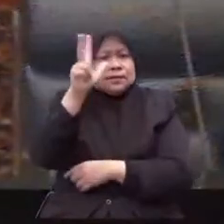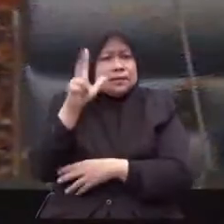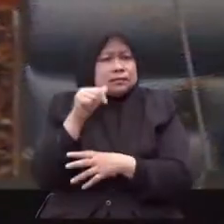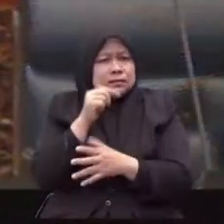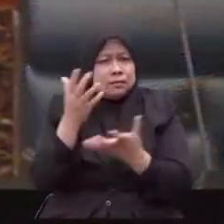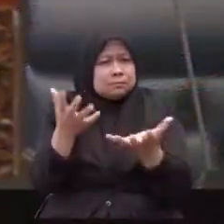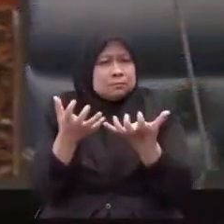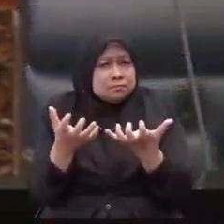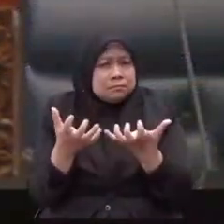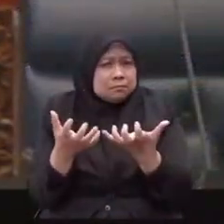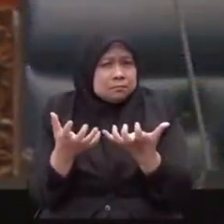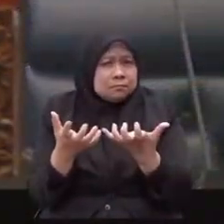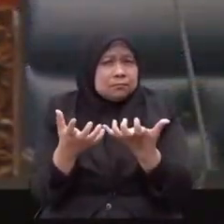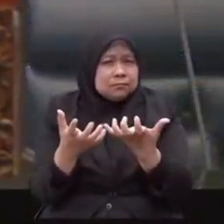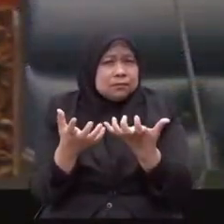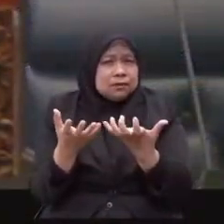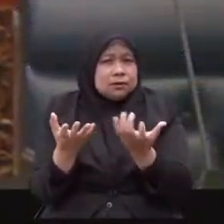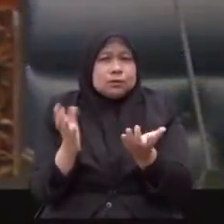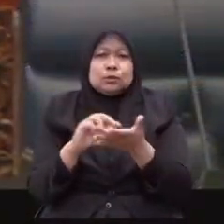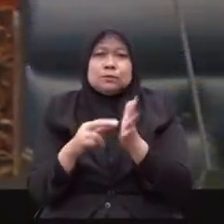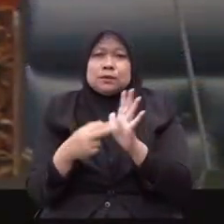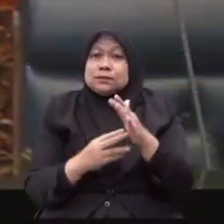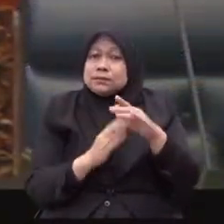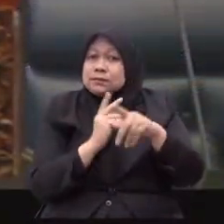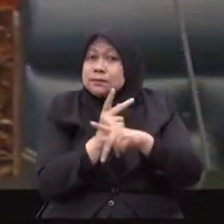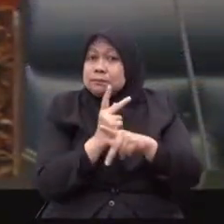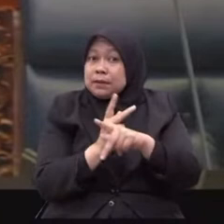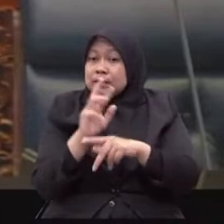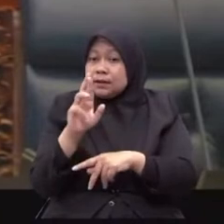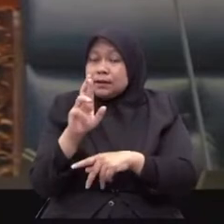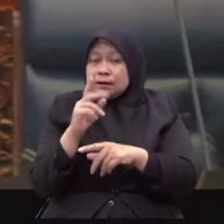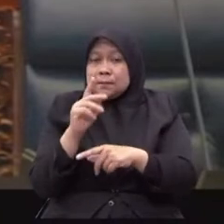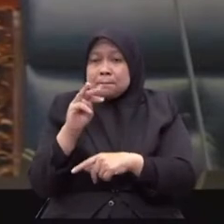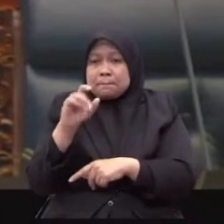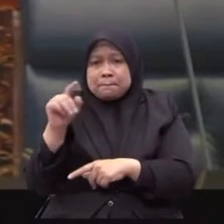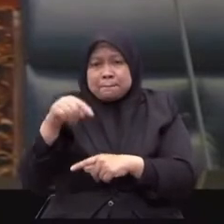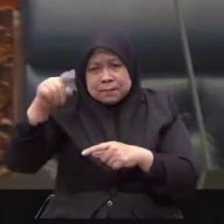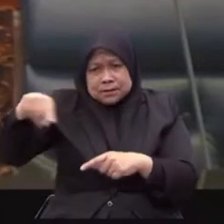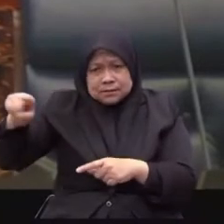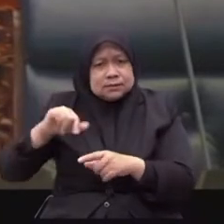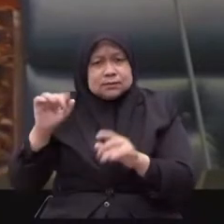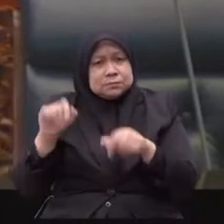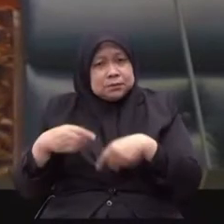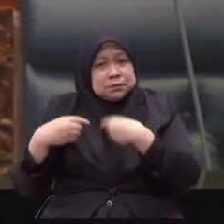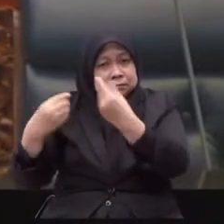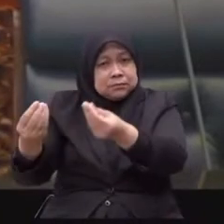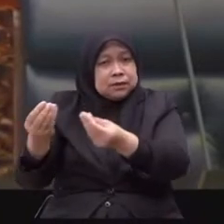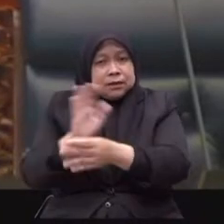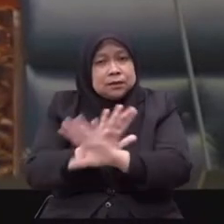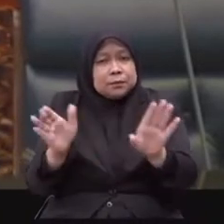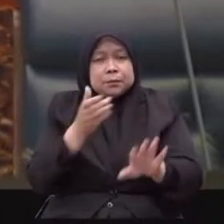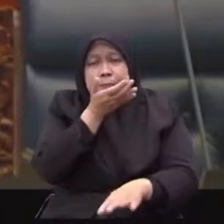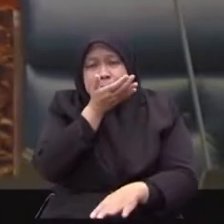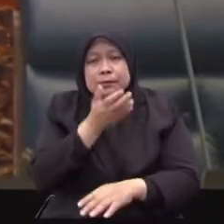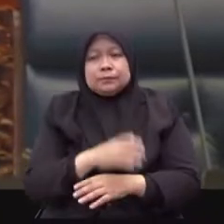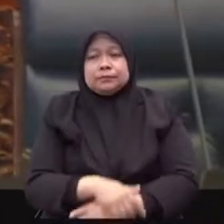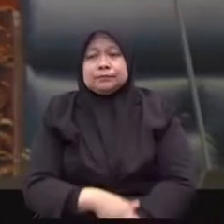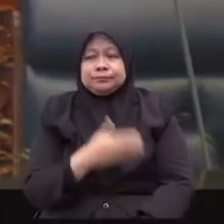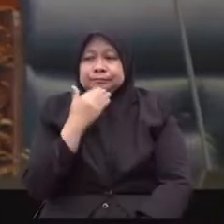berhastra untuk melihat ini supaya hasilnya dia tidak membagi dan kita dapat bencana pendapatan